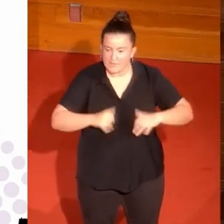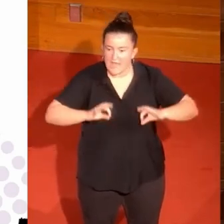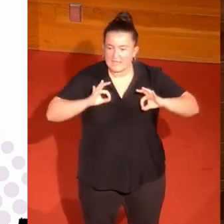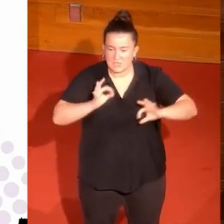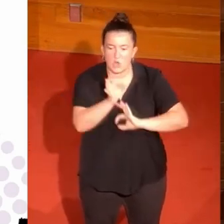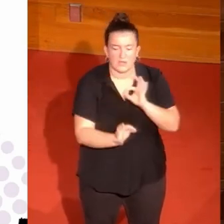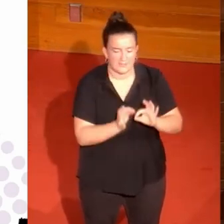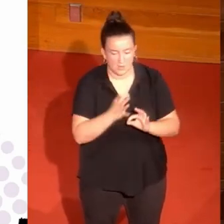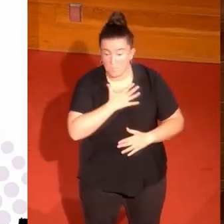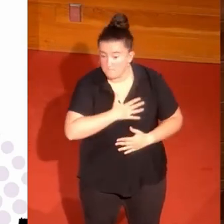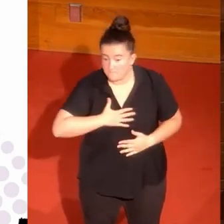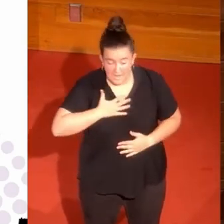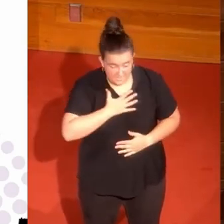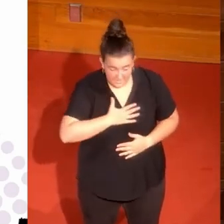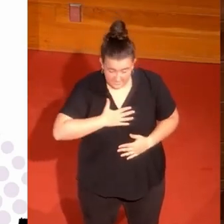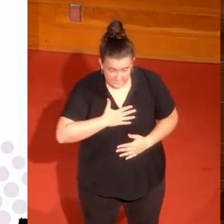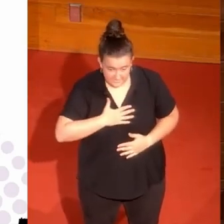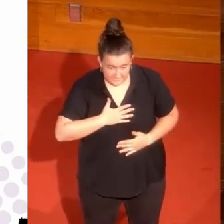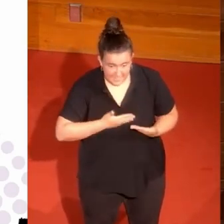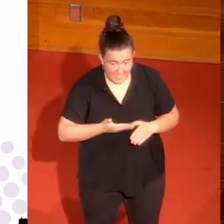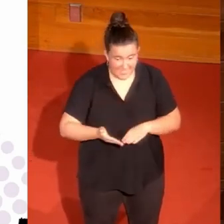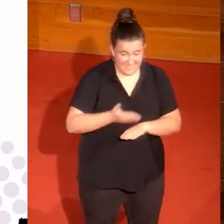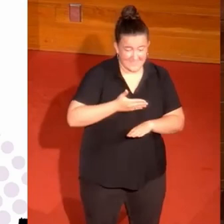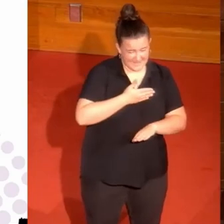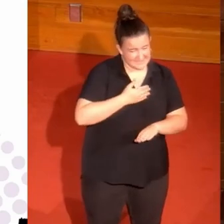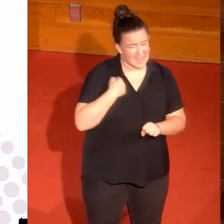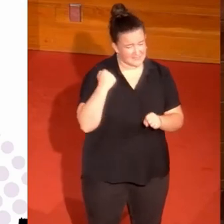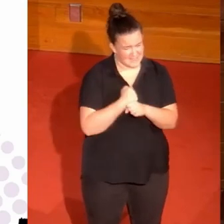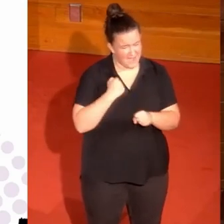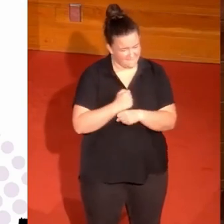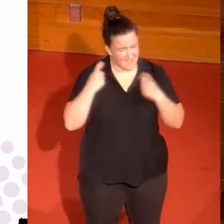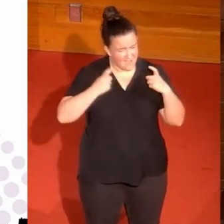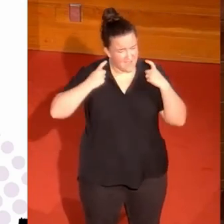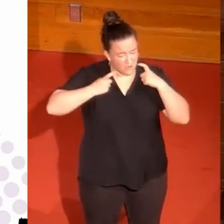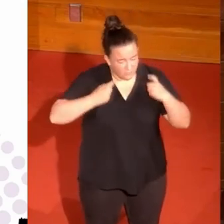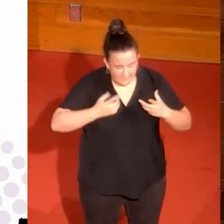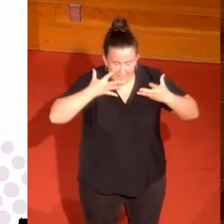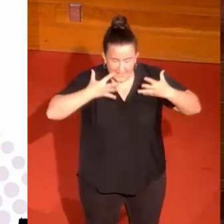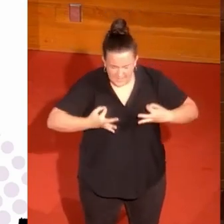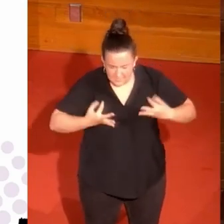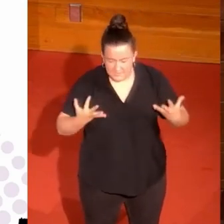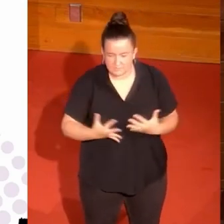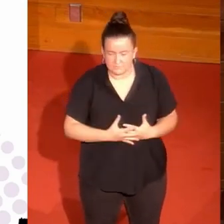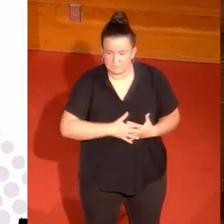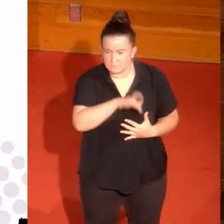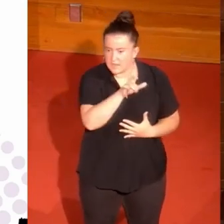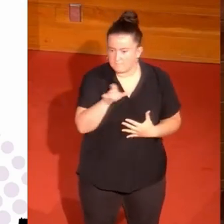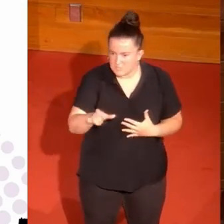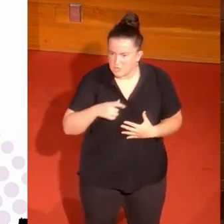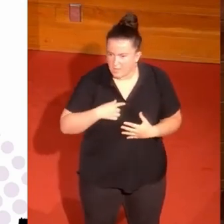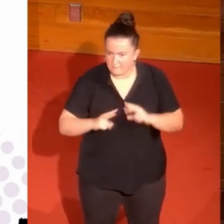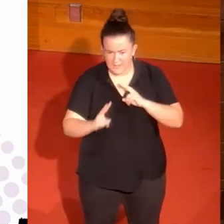batzuk antola Lan asko Dago atan eta eta benetan eszo da jende